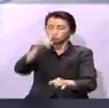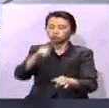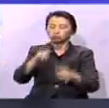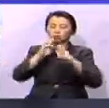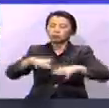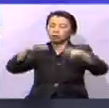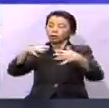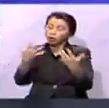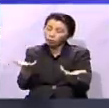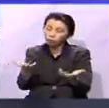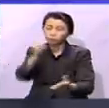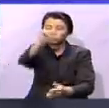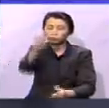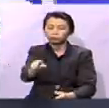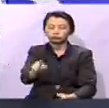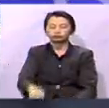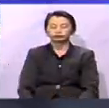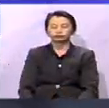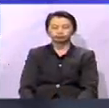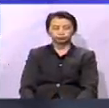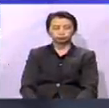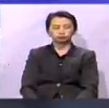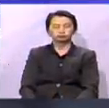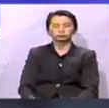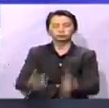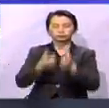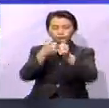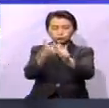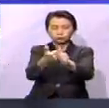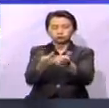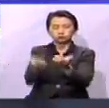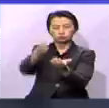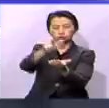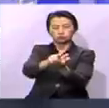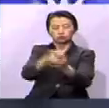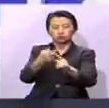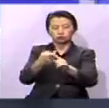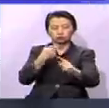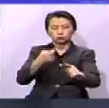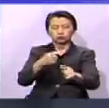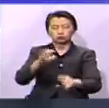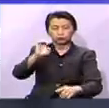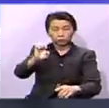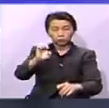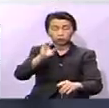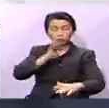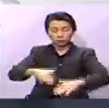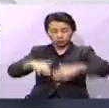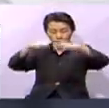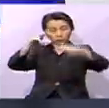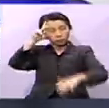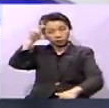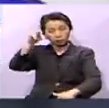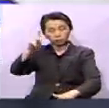perkembangan banjir kali ini, Syahliza. Ya, baik. Mengikut laporan daripada Porter E-Banjir Negeri Kelantan